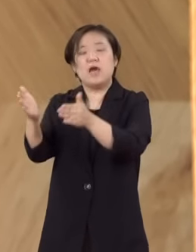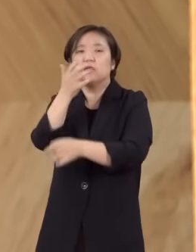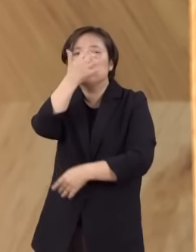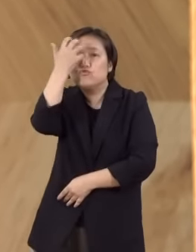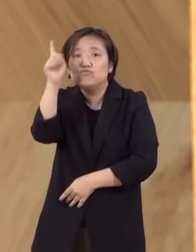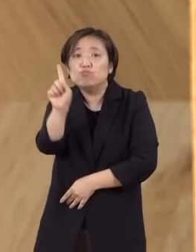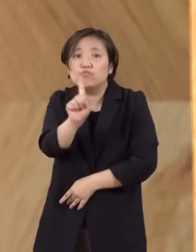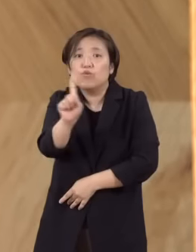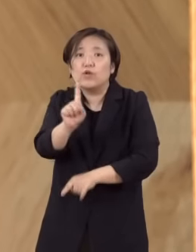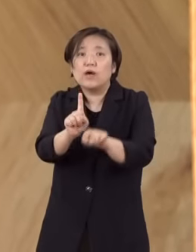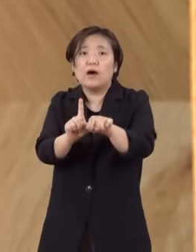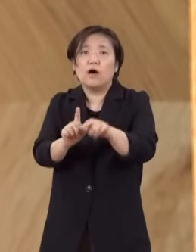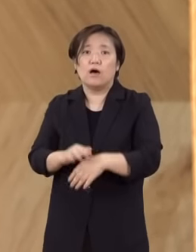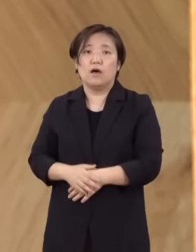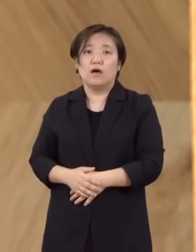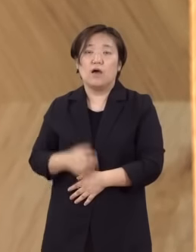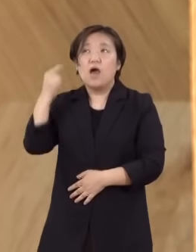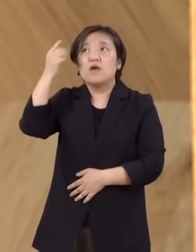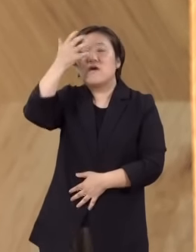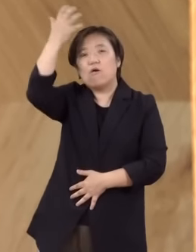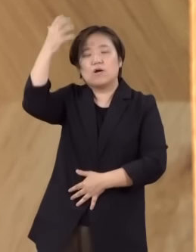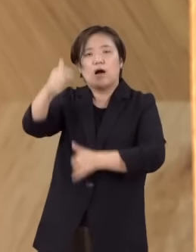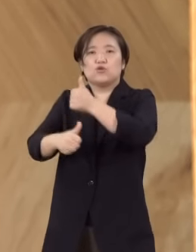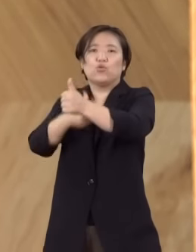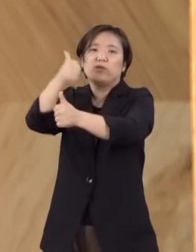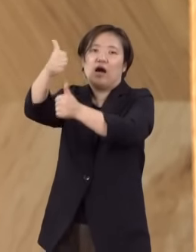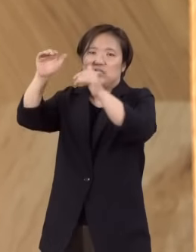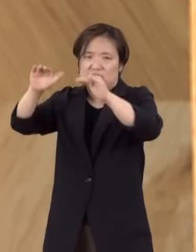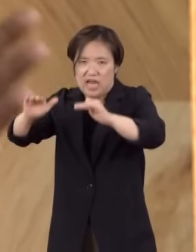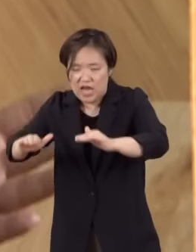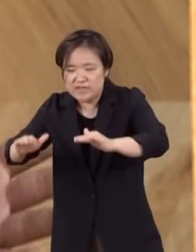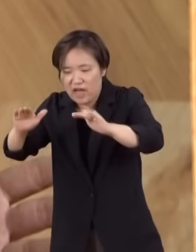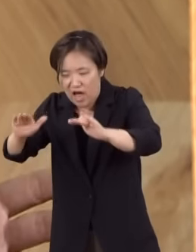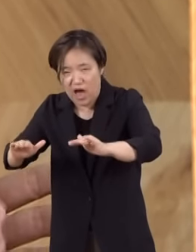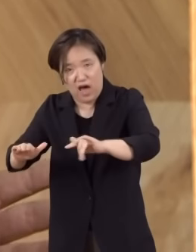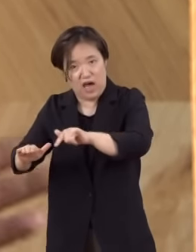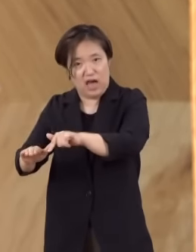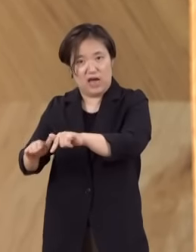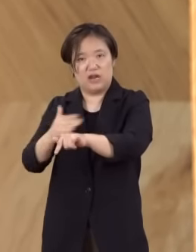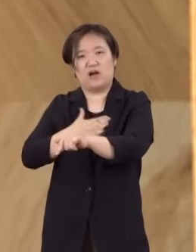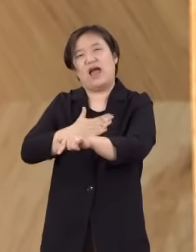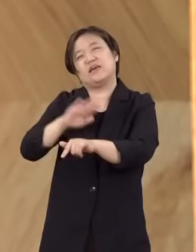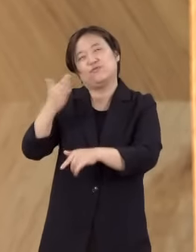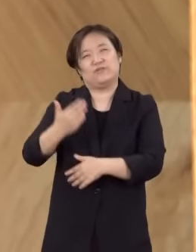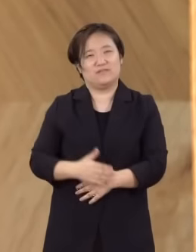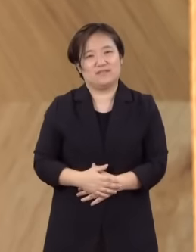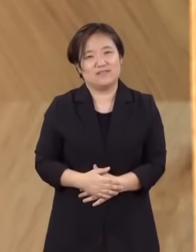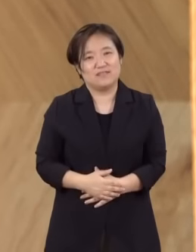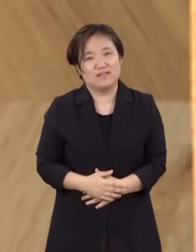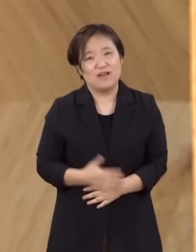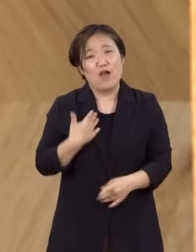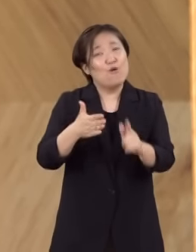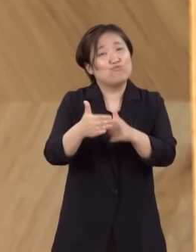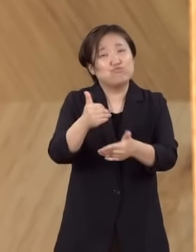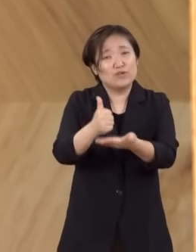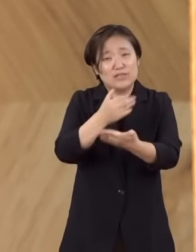내용을 보고 제가 부처님의 연불 공덕과 기도의